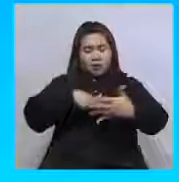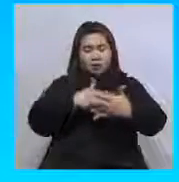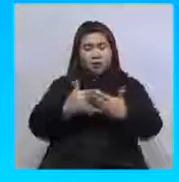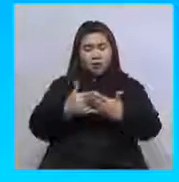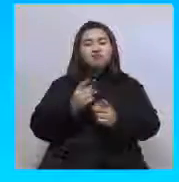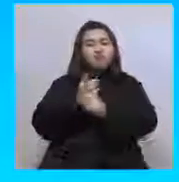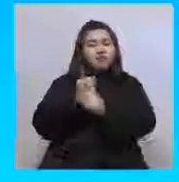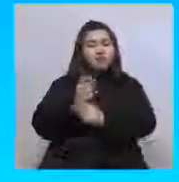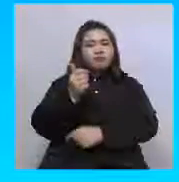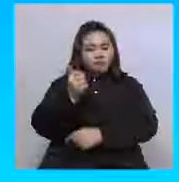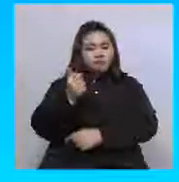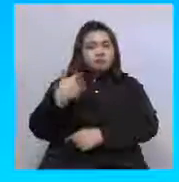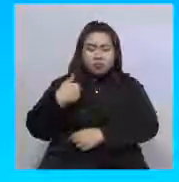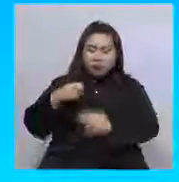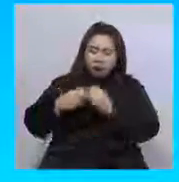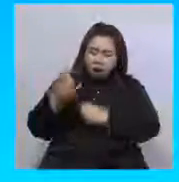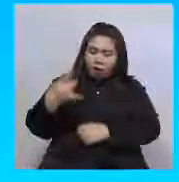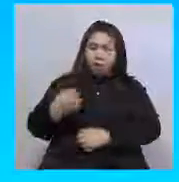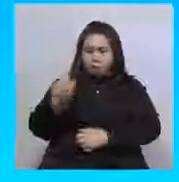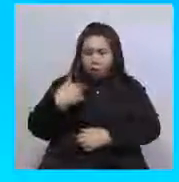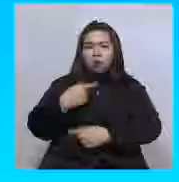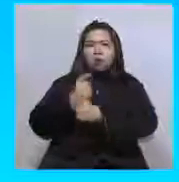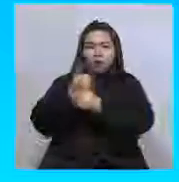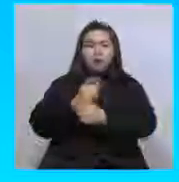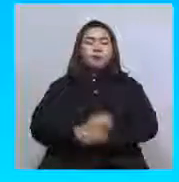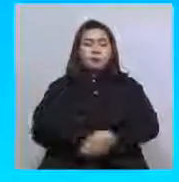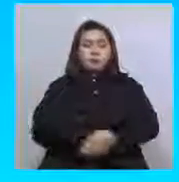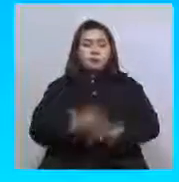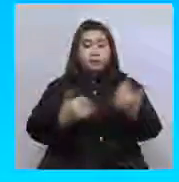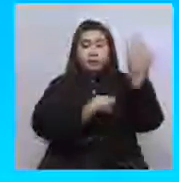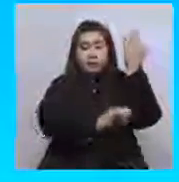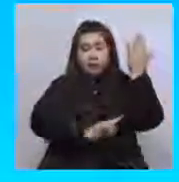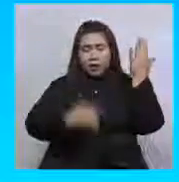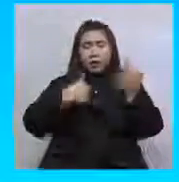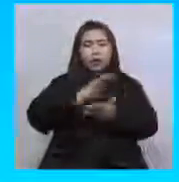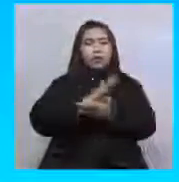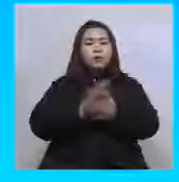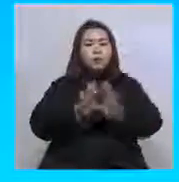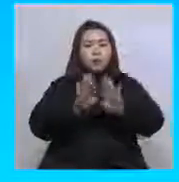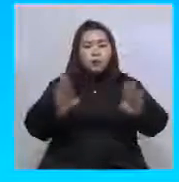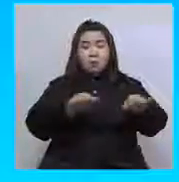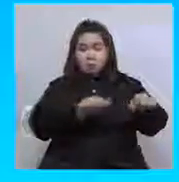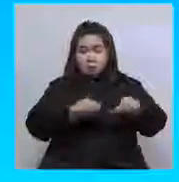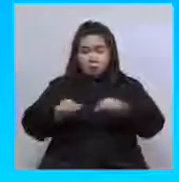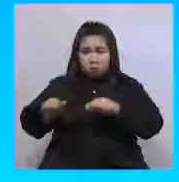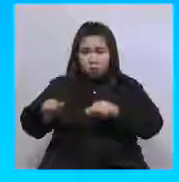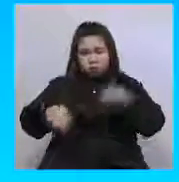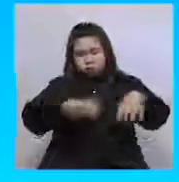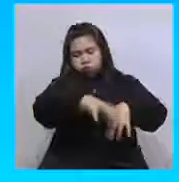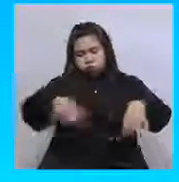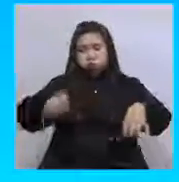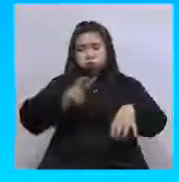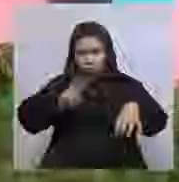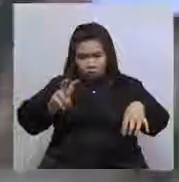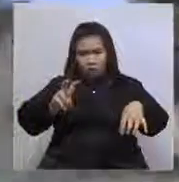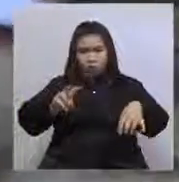นและมาตรการรักษาความปลอดภัยอย่างเคร่งครัดค่ะโดยวันนี้ในจังหวัดยะลานะคะมีโรงเรียนเปิดภาคเรียนพร้อมกันกว่า200โรงเรียน